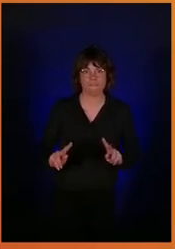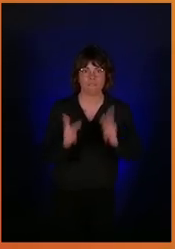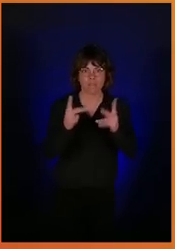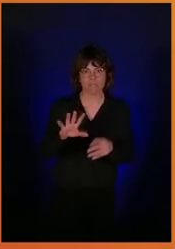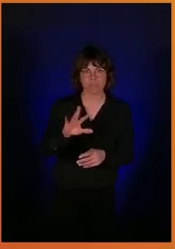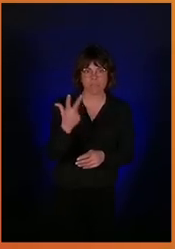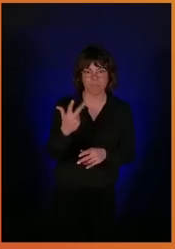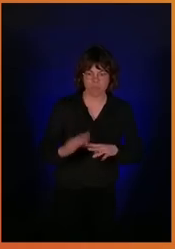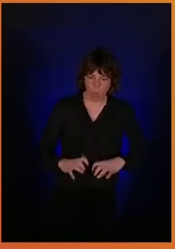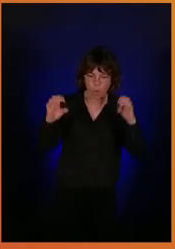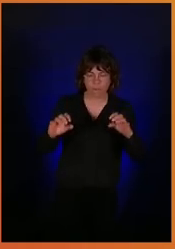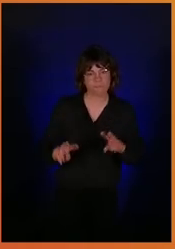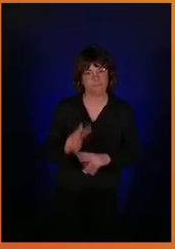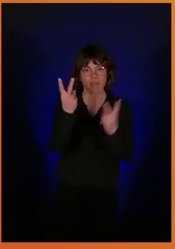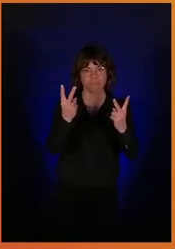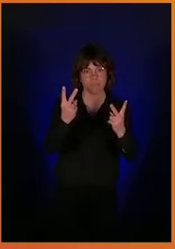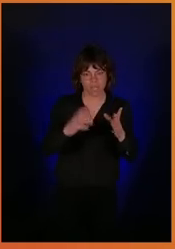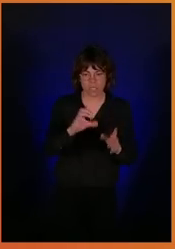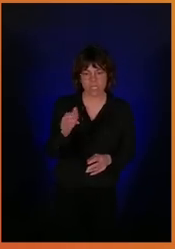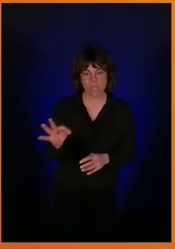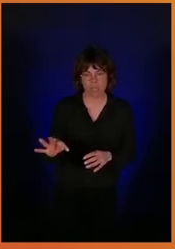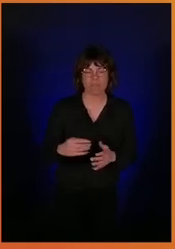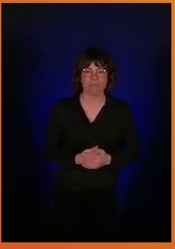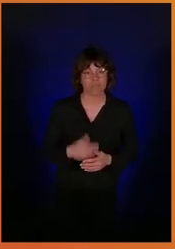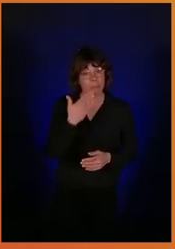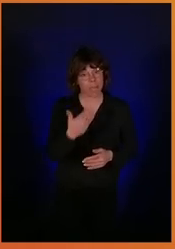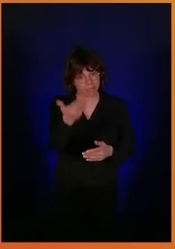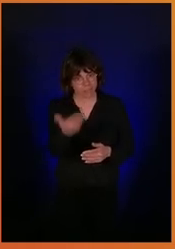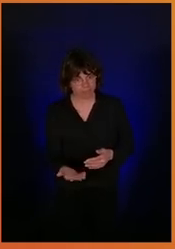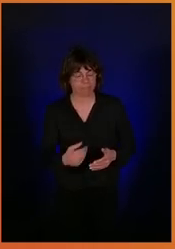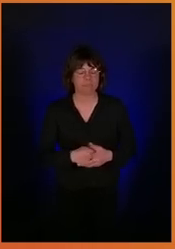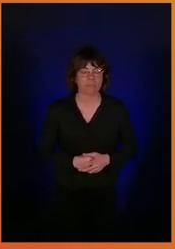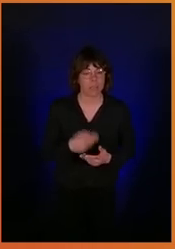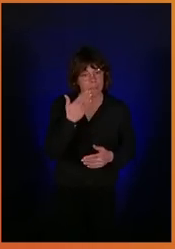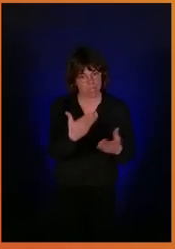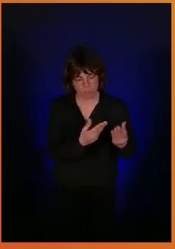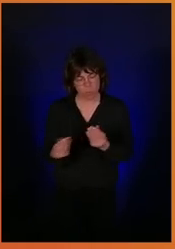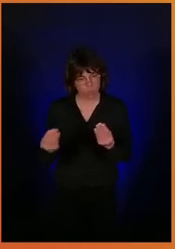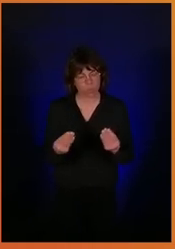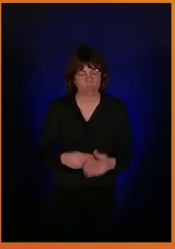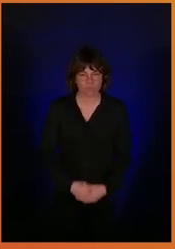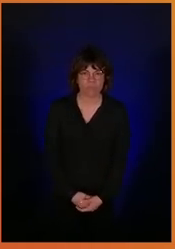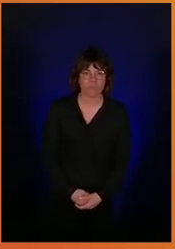congrès, vive la CGT. Merci Catherine. Merci beaucoup Catherine.